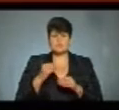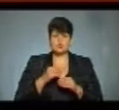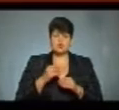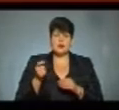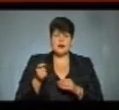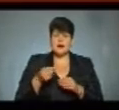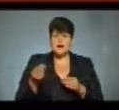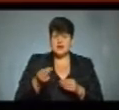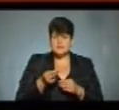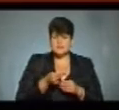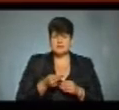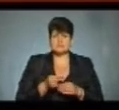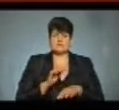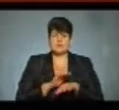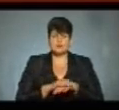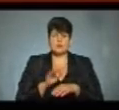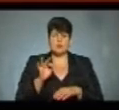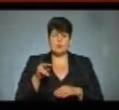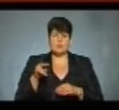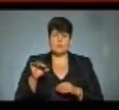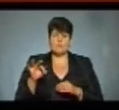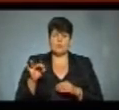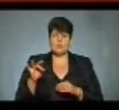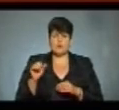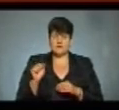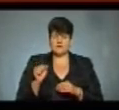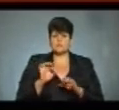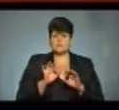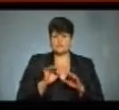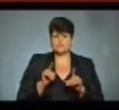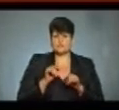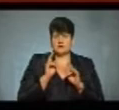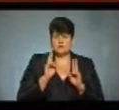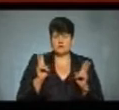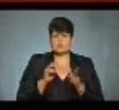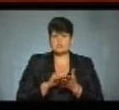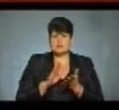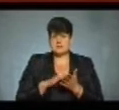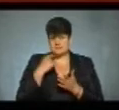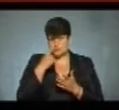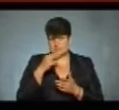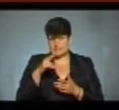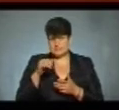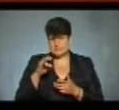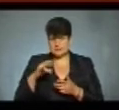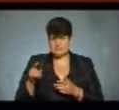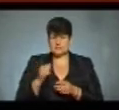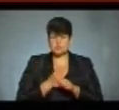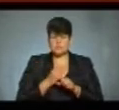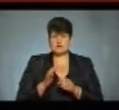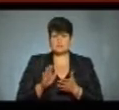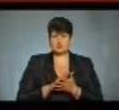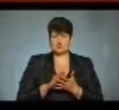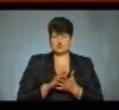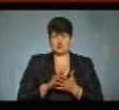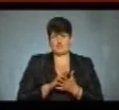якого зафіксувала «Опора». Ігор Побер розповів, що йому невідомо про запис персональних даних осіб, які зроблять безкоштовний аналіз крові в